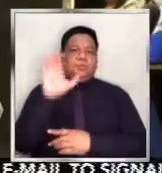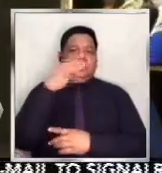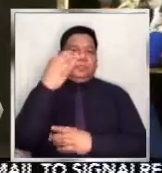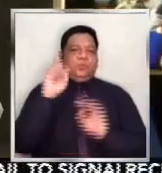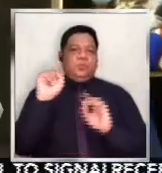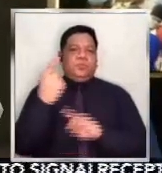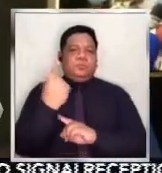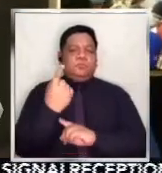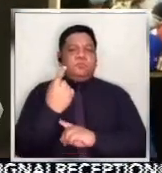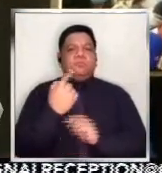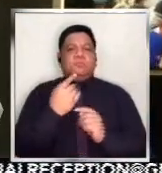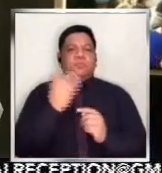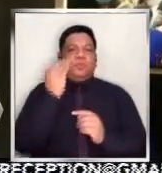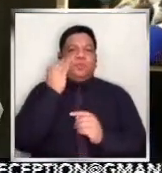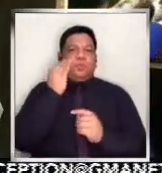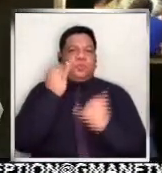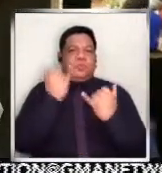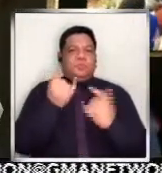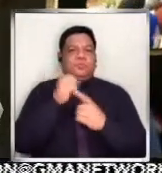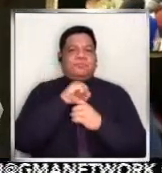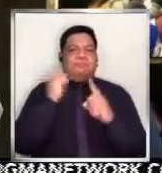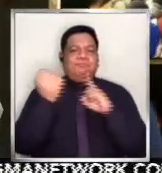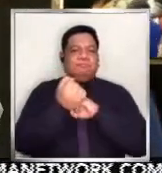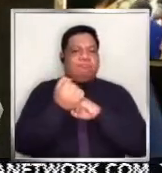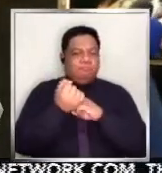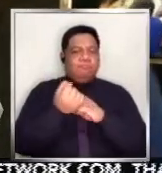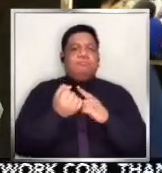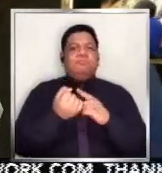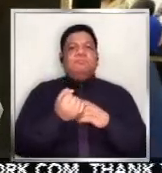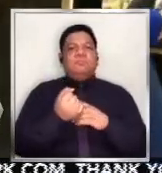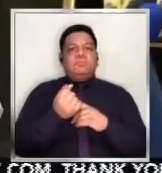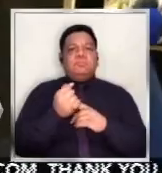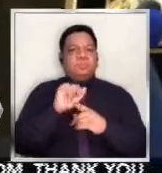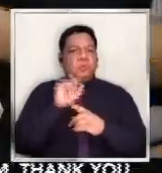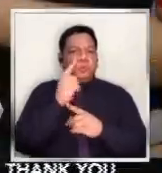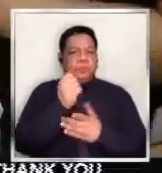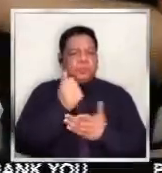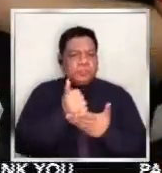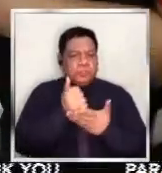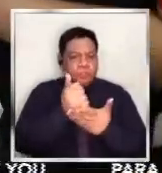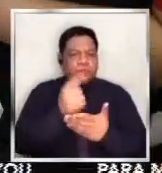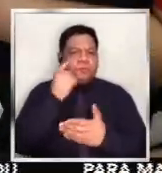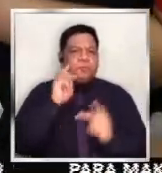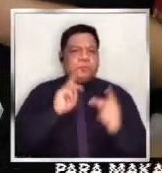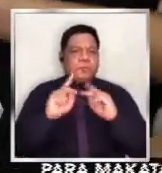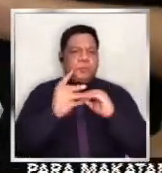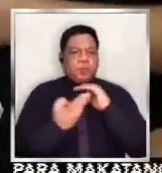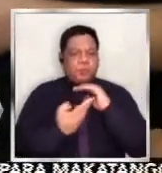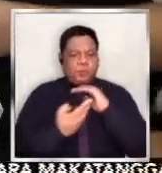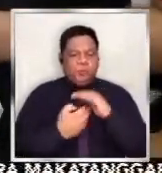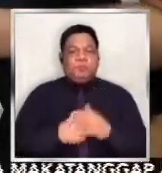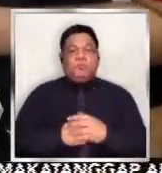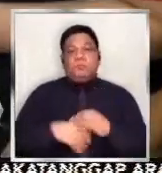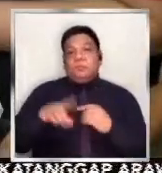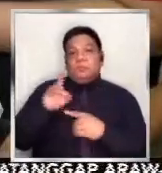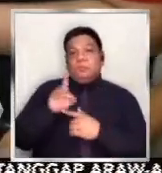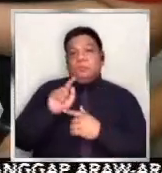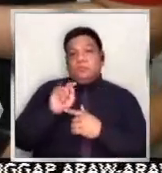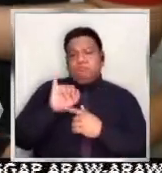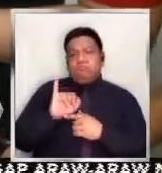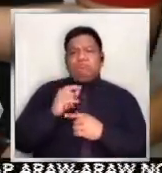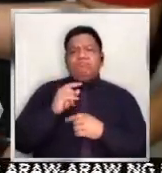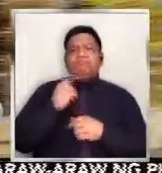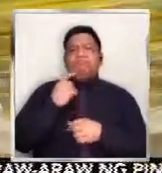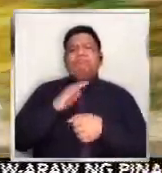natin yung sitwasyon natin, makatulong lang sa consumers. Ayon sa DTI, sapat ang supply ng mga